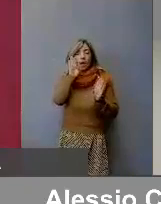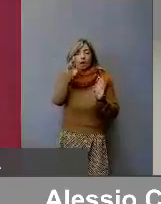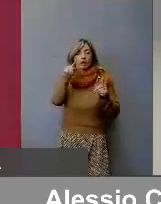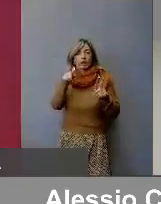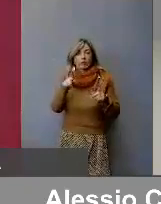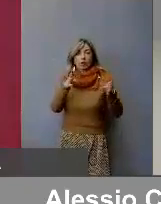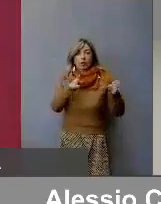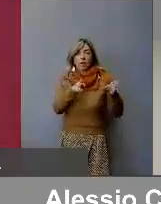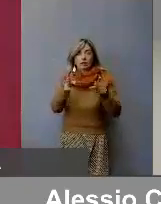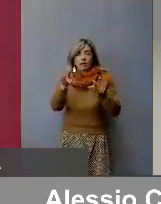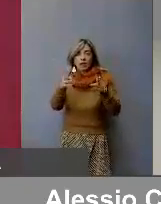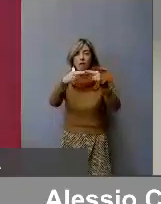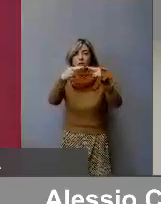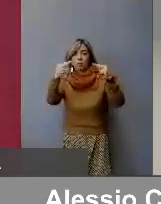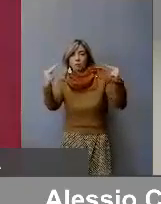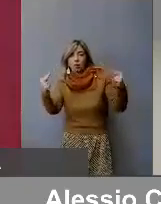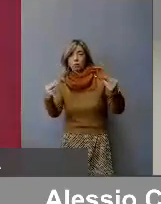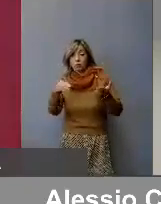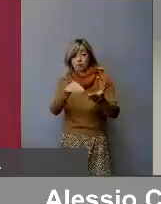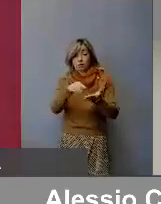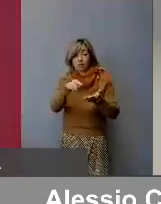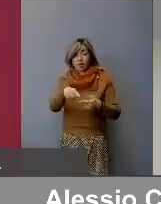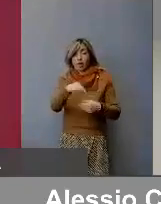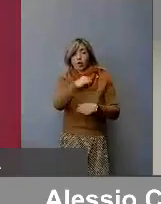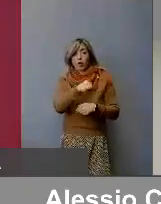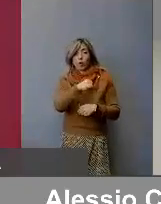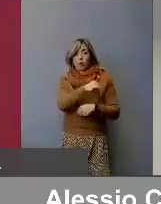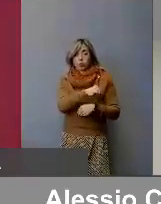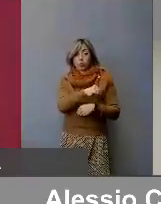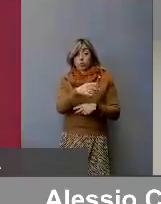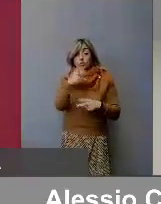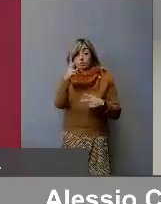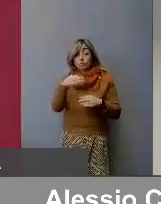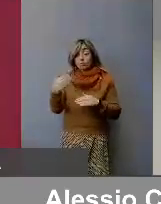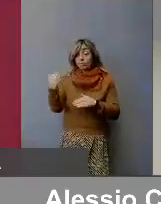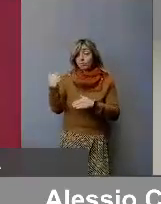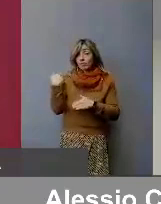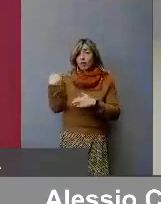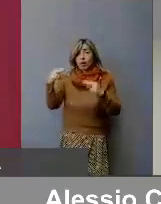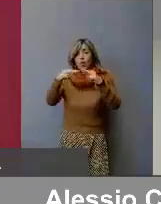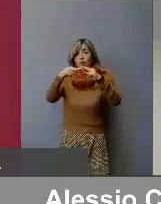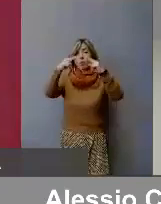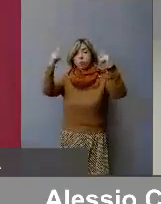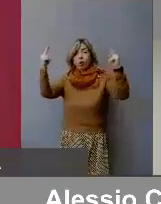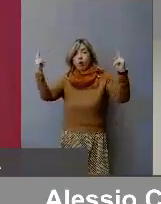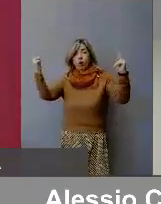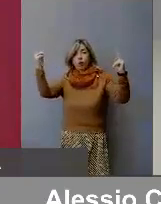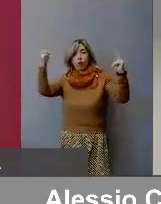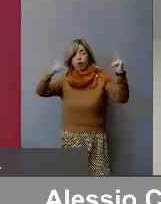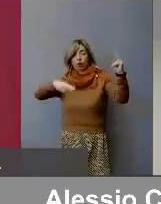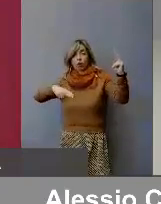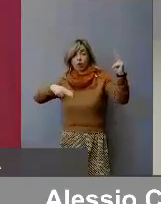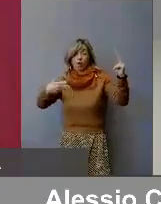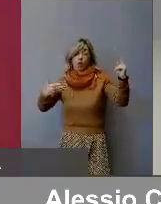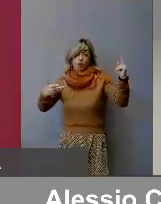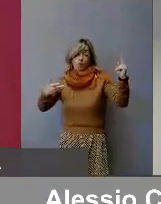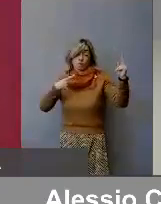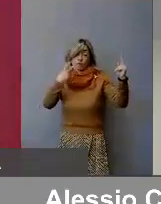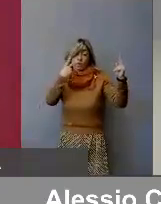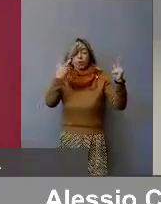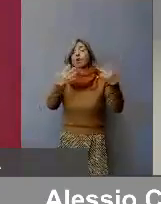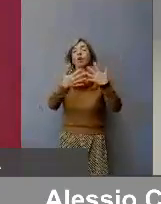diciamo il crollo del ponte morandi ha insegnato che determinati elementi strutturali non possono essere